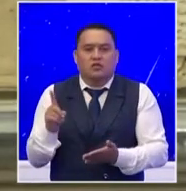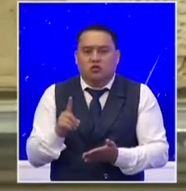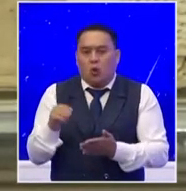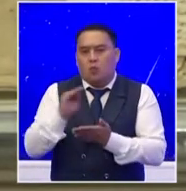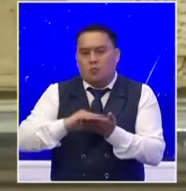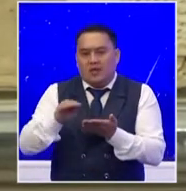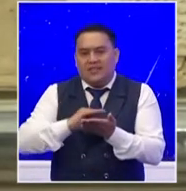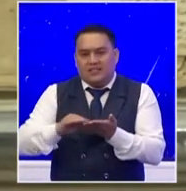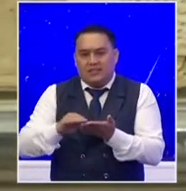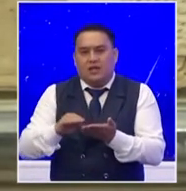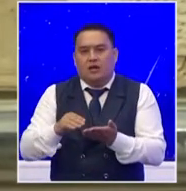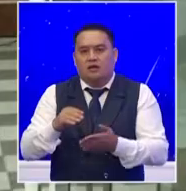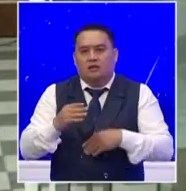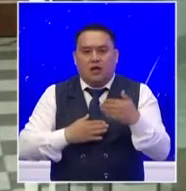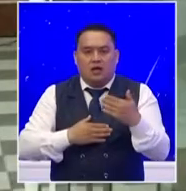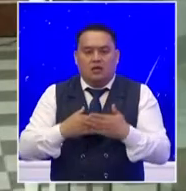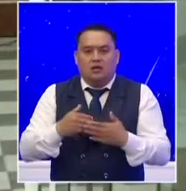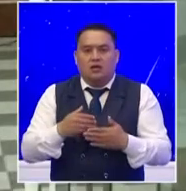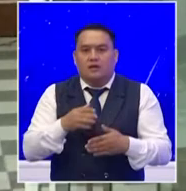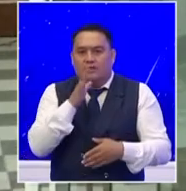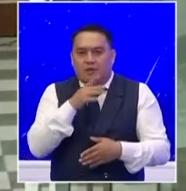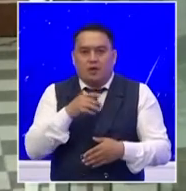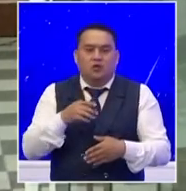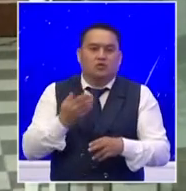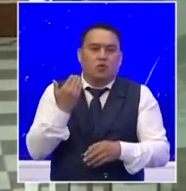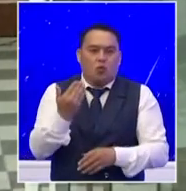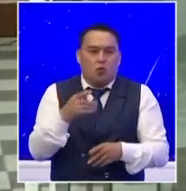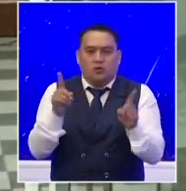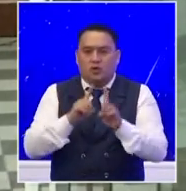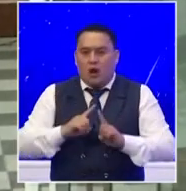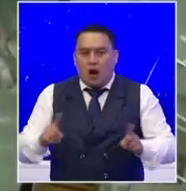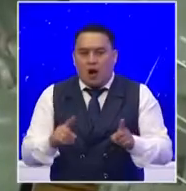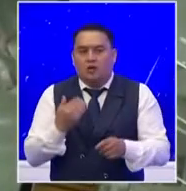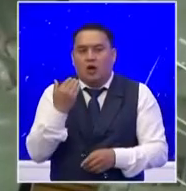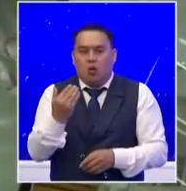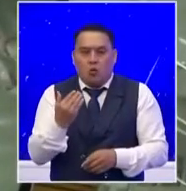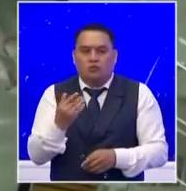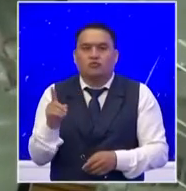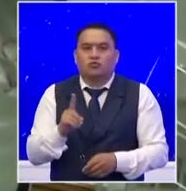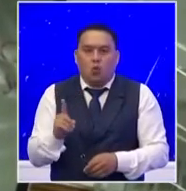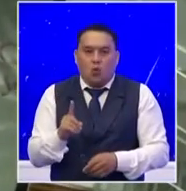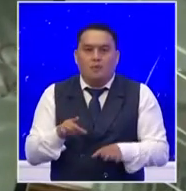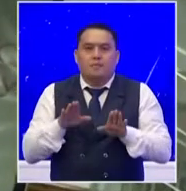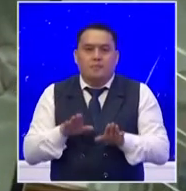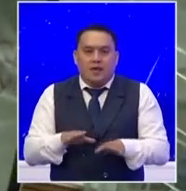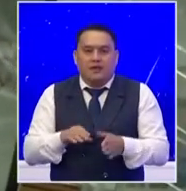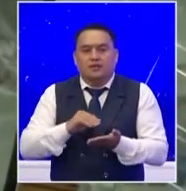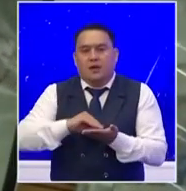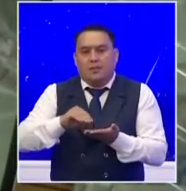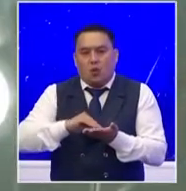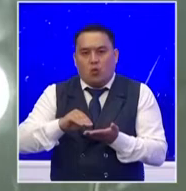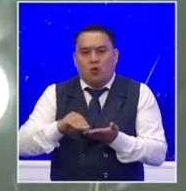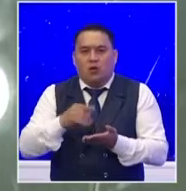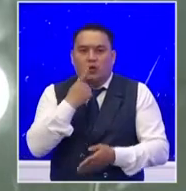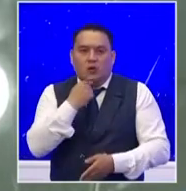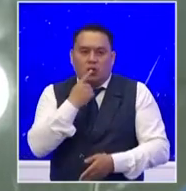письма с фронта, написанные солдатами в перерывах между боями. Уникальность некоторых из них состоит в том, что вместо чернил была использована